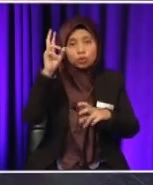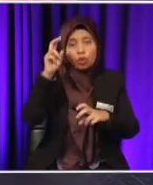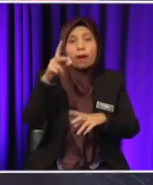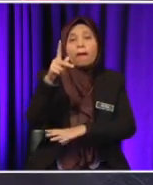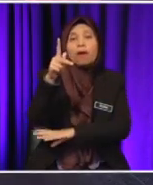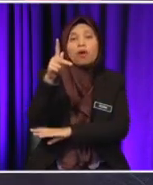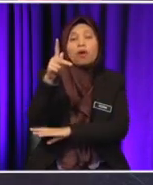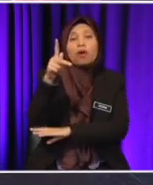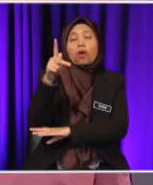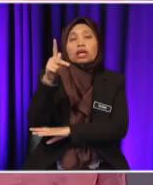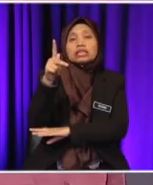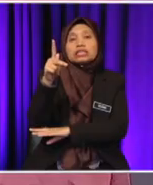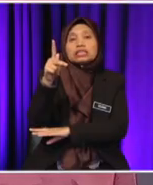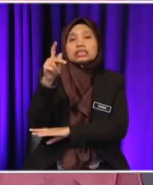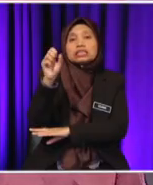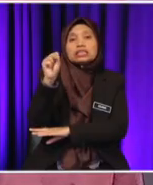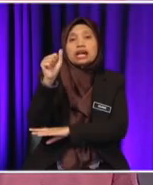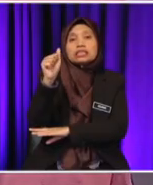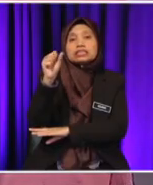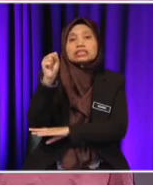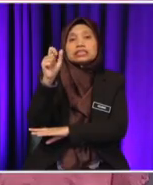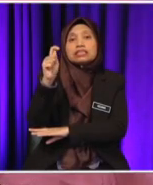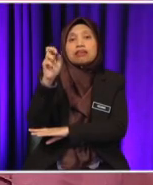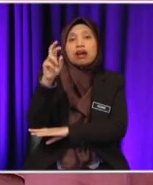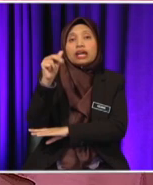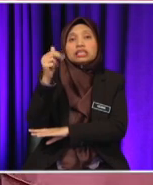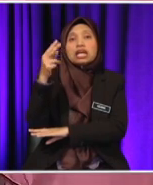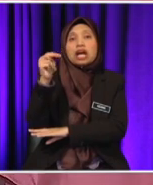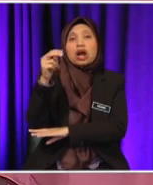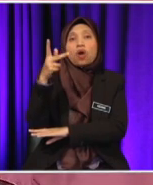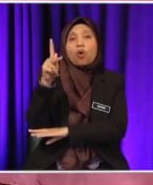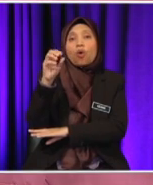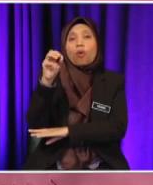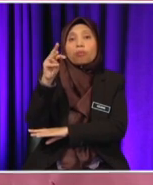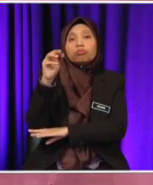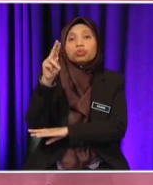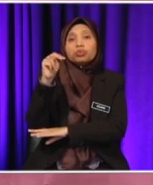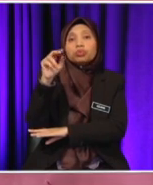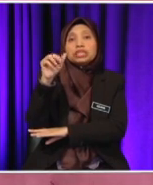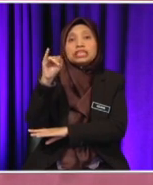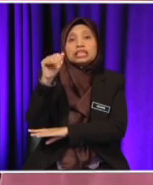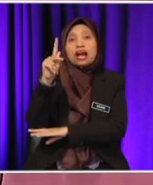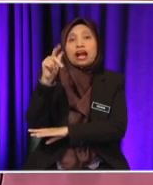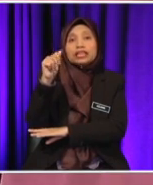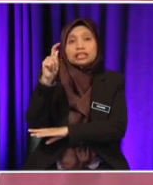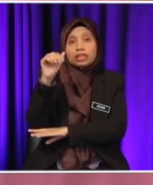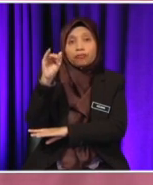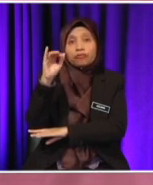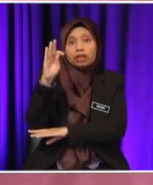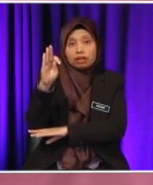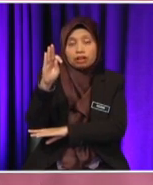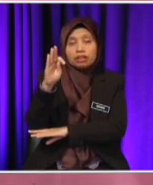mode yaitu cerpen racing judikata Oke sebelum kita pergi mengupas atau kita